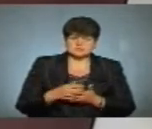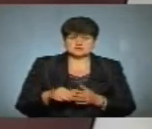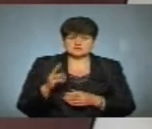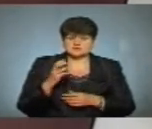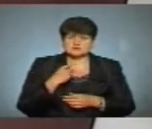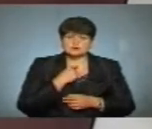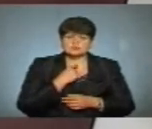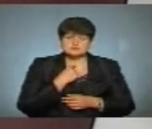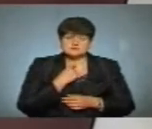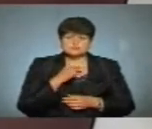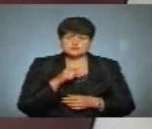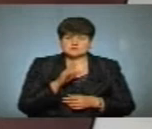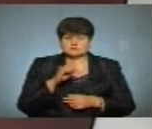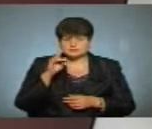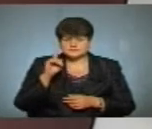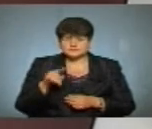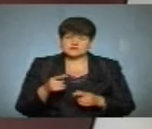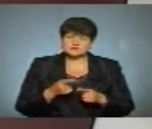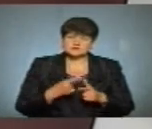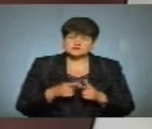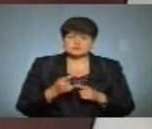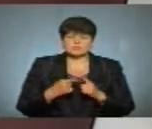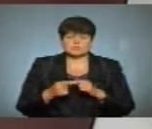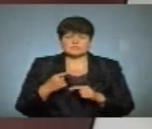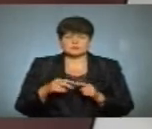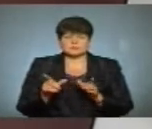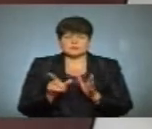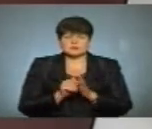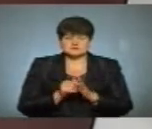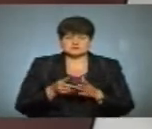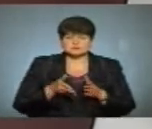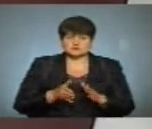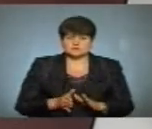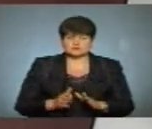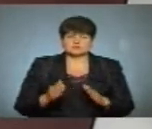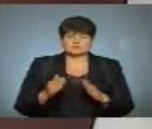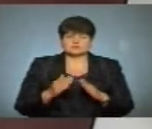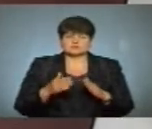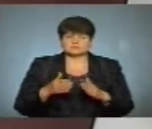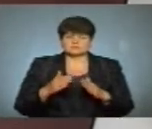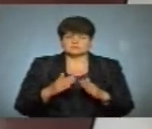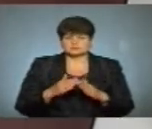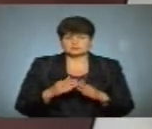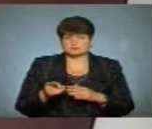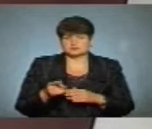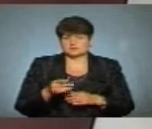300 голосів. Тоді буде відомо, чи повернуть партнерські пологи у пологових будинках Тернополя під час карантину.